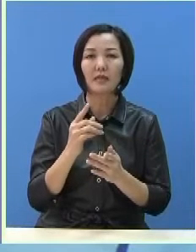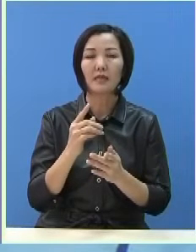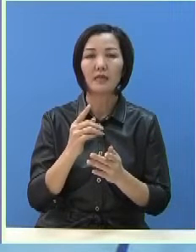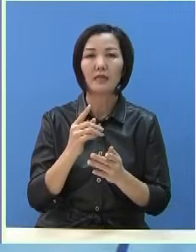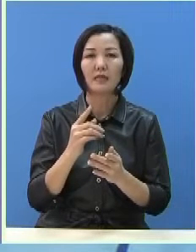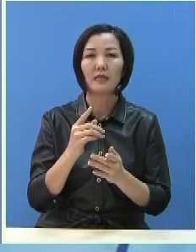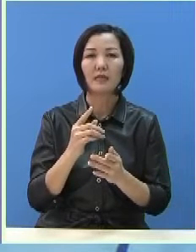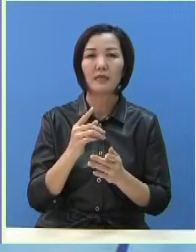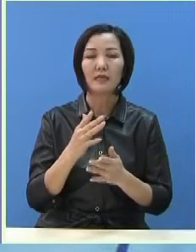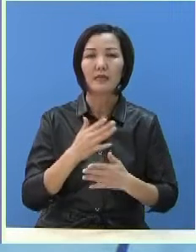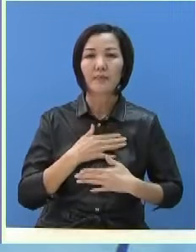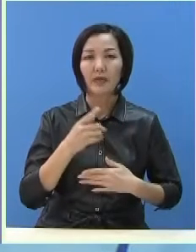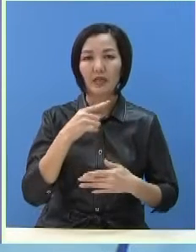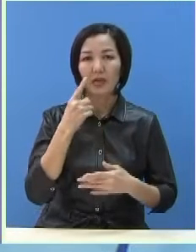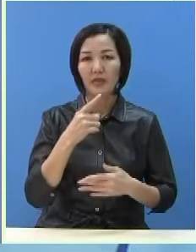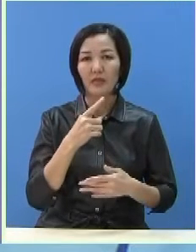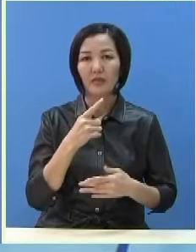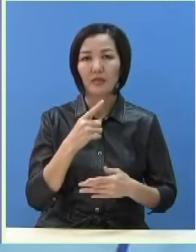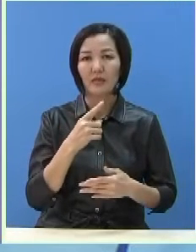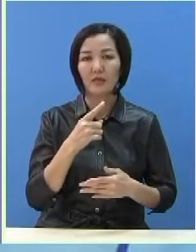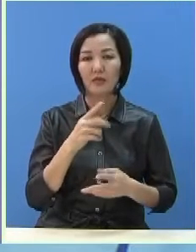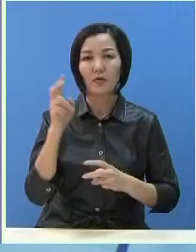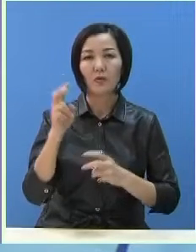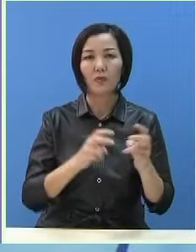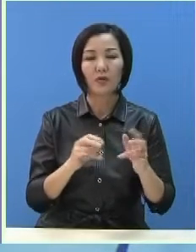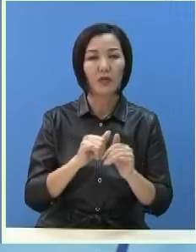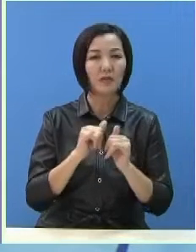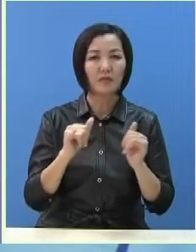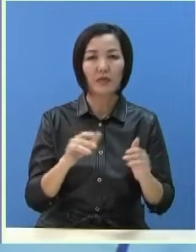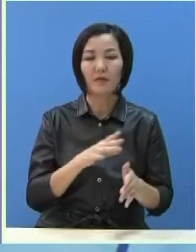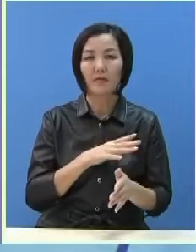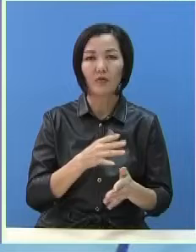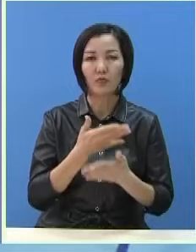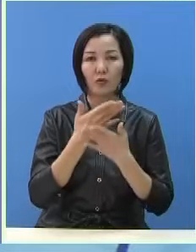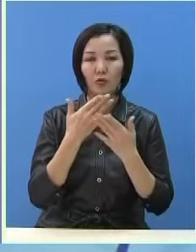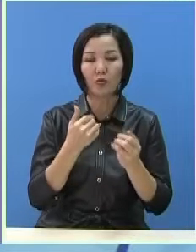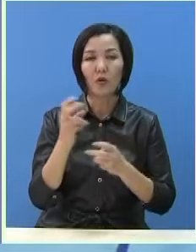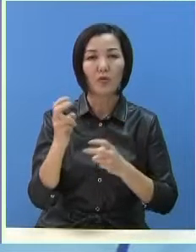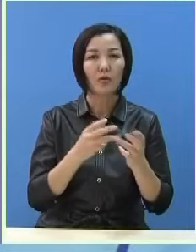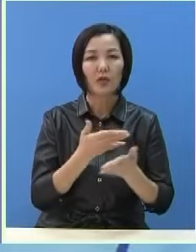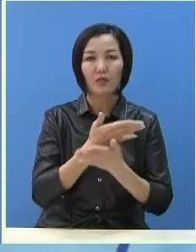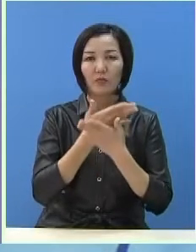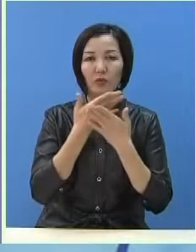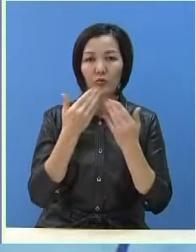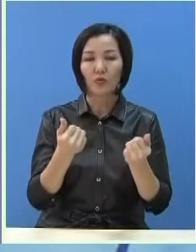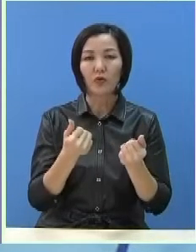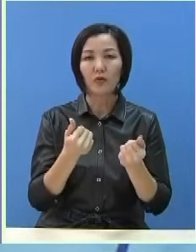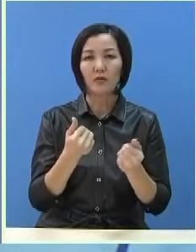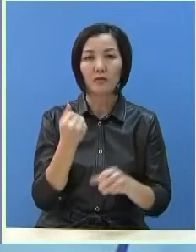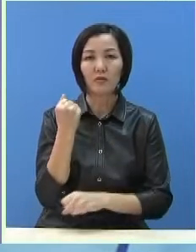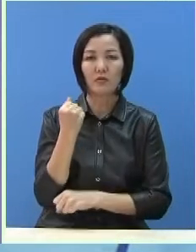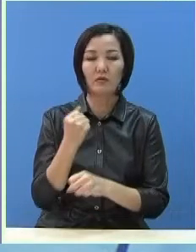десе, мен айтатын едім, өнеркәсіпті дамытпаған. Бізде шынымен де шикізат көзі ретінде ғана қалып,